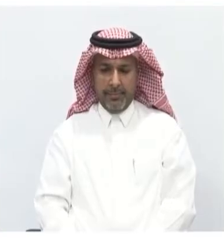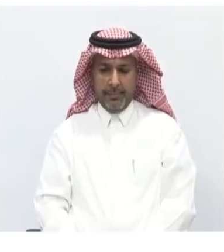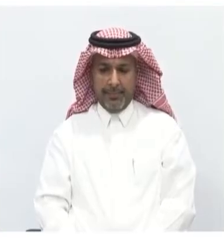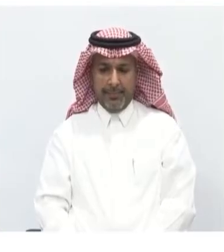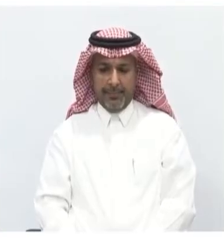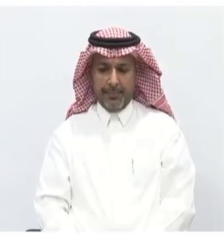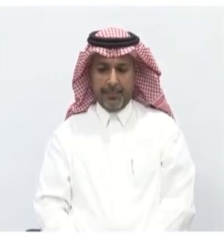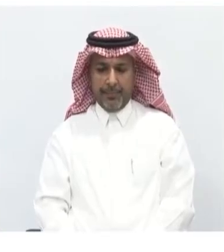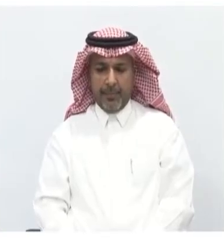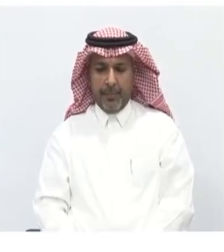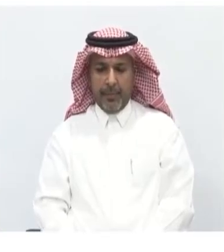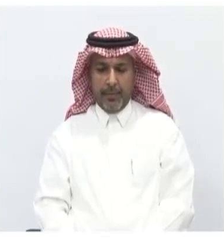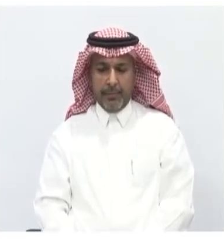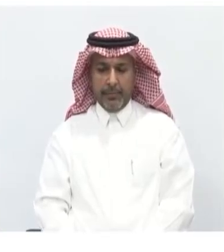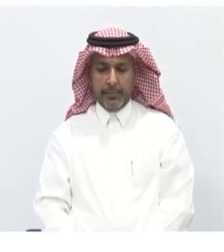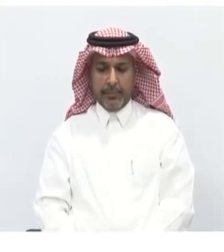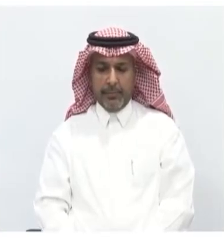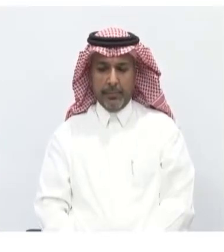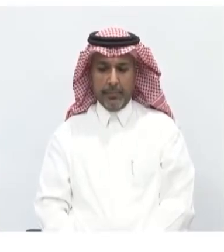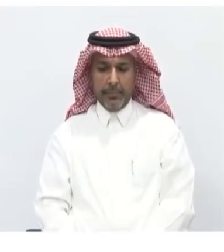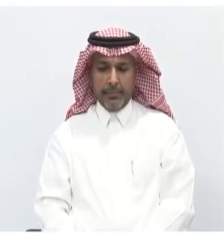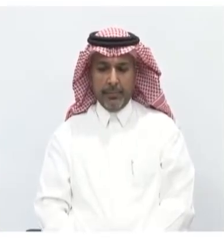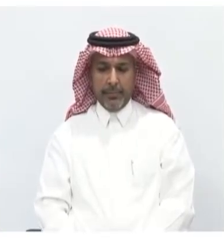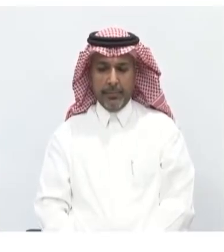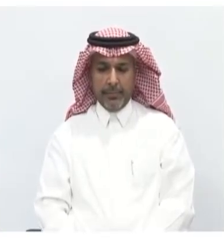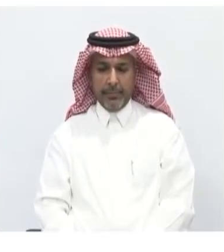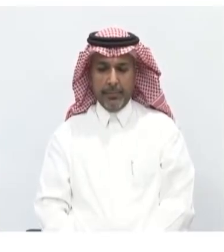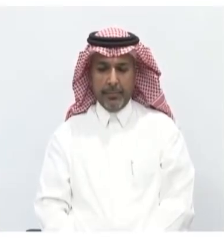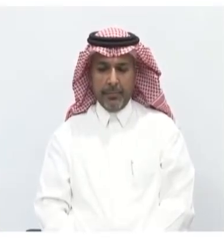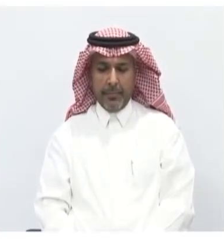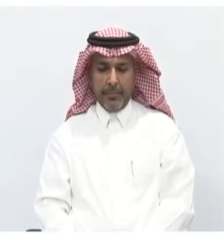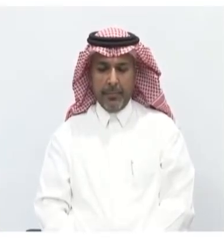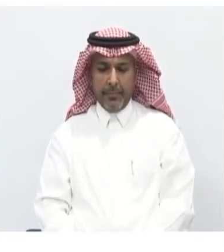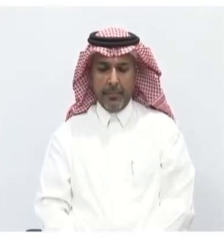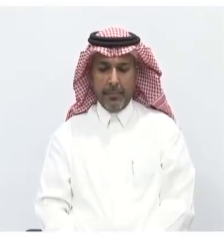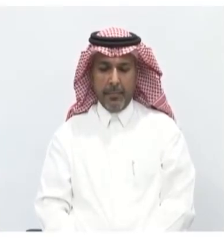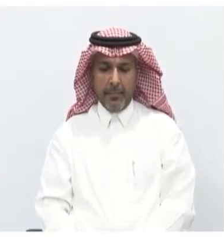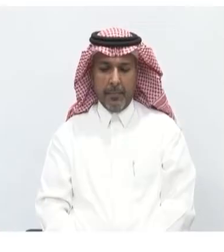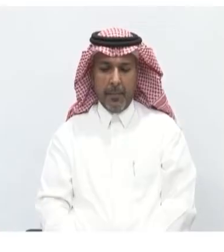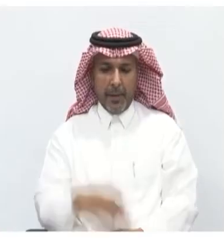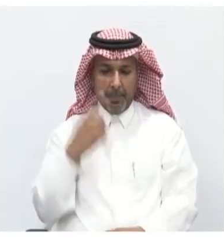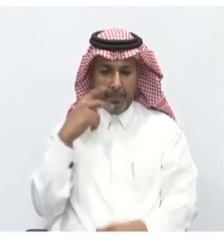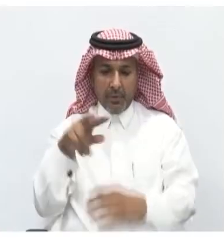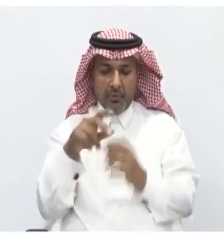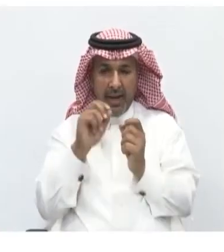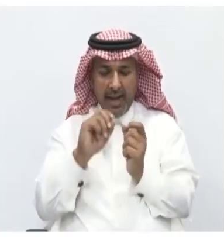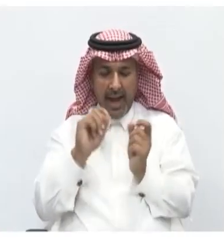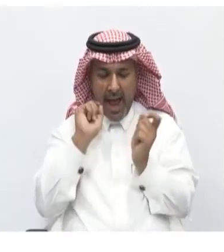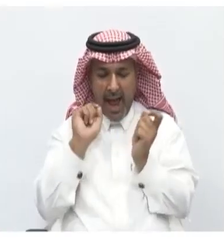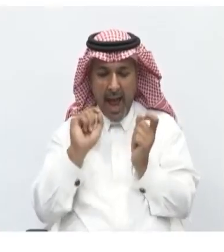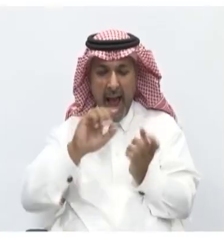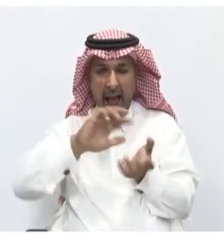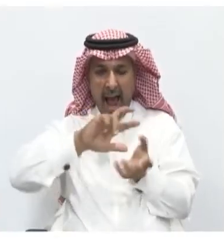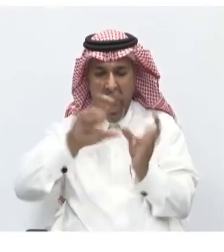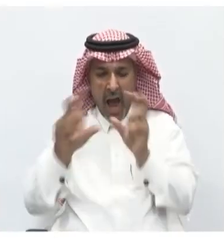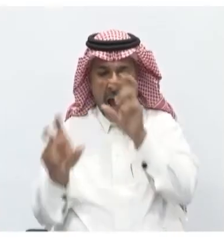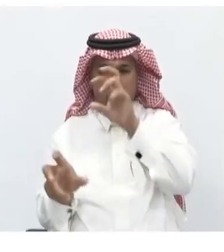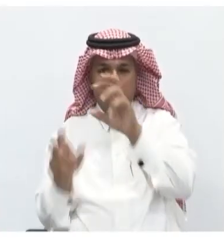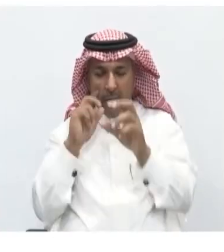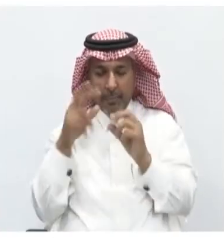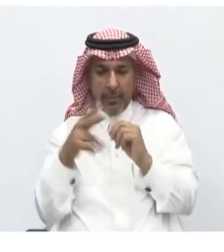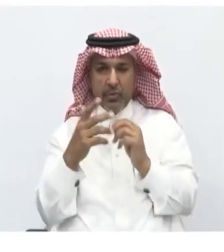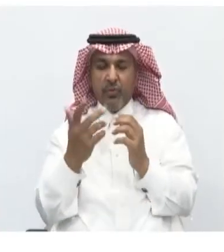كيف سنعرف لابد من تحويل عدد المولات المعروفه اقوم بتحويلها الى